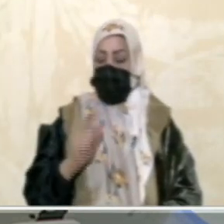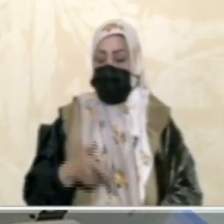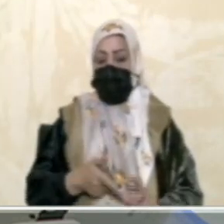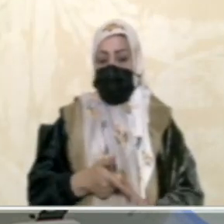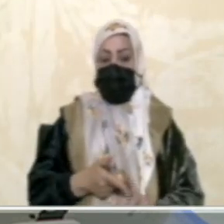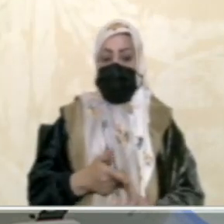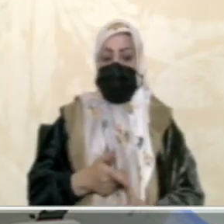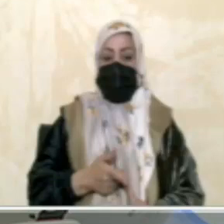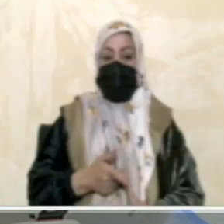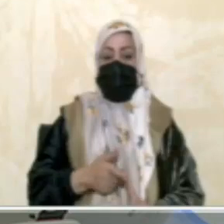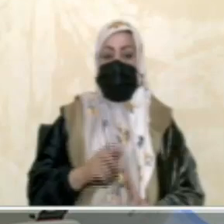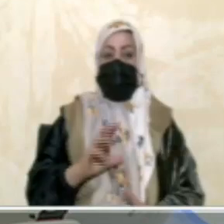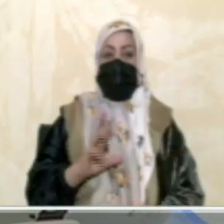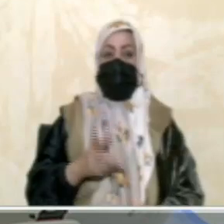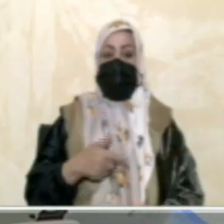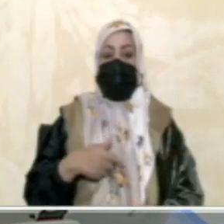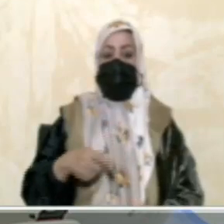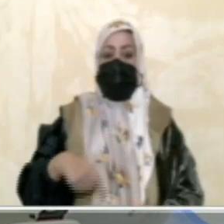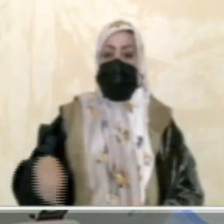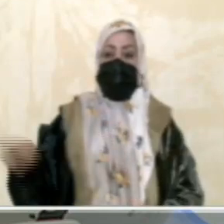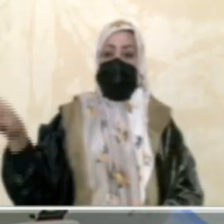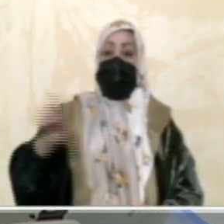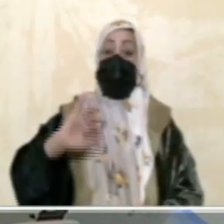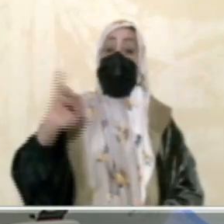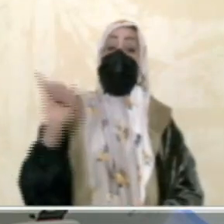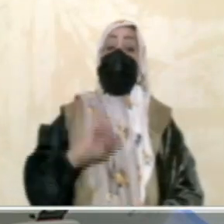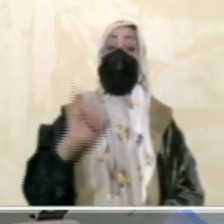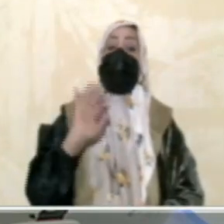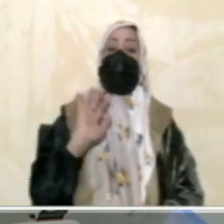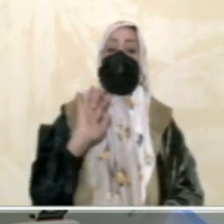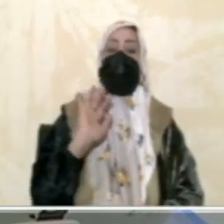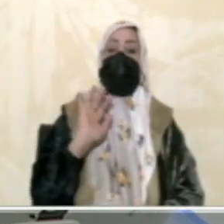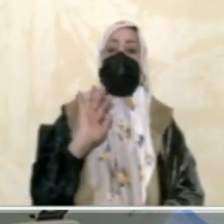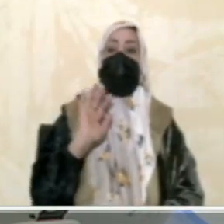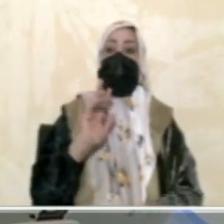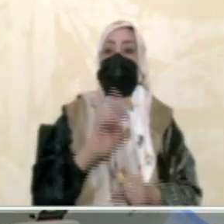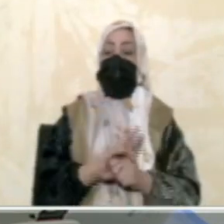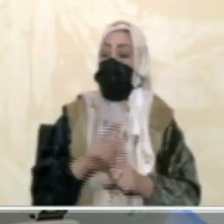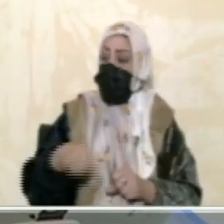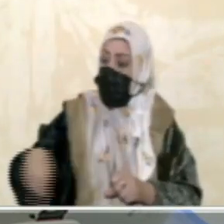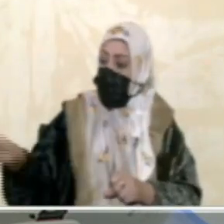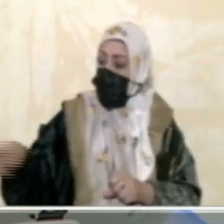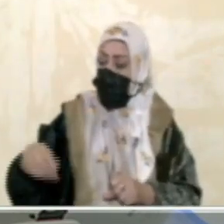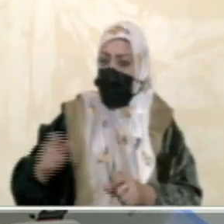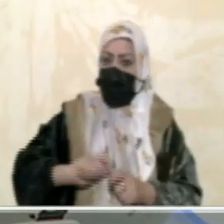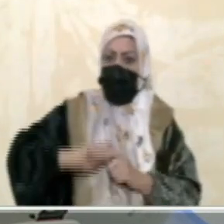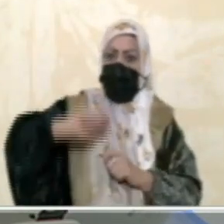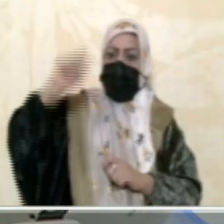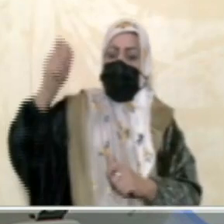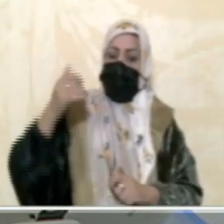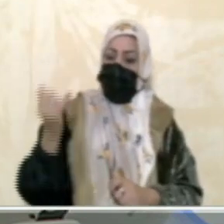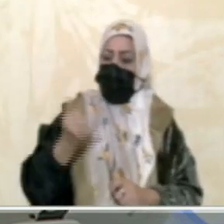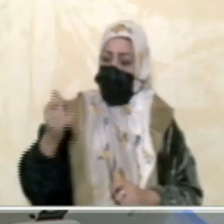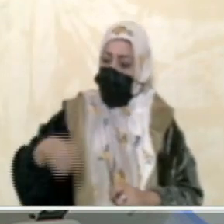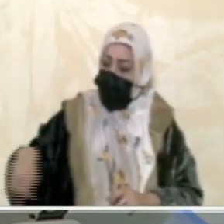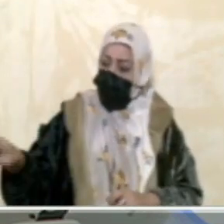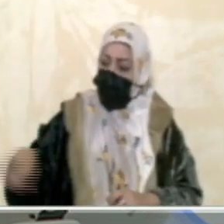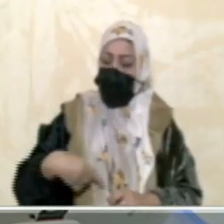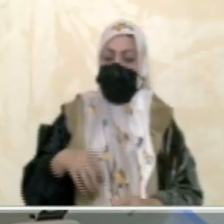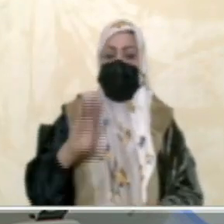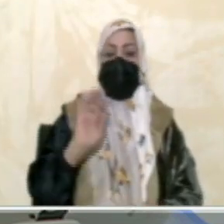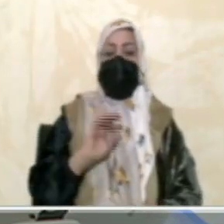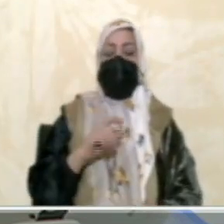لطارق خروجا قريبا وذكر الامام مالك في المدونه رحمه الله قال اما ان بعد